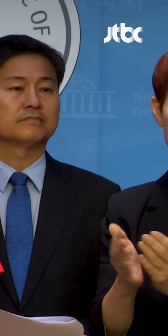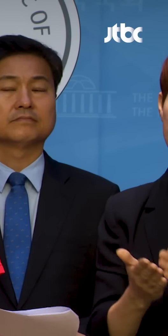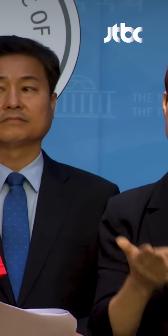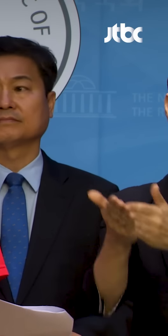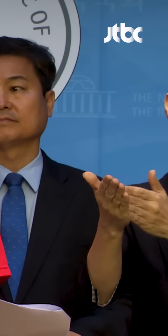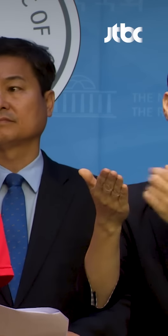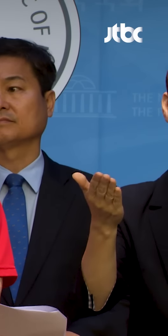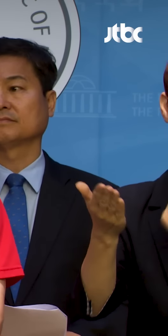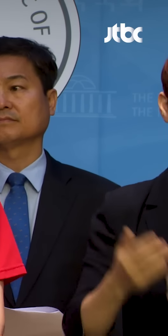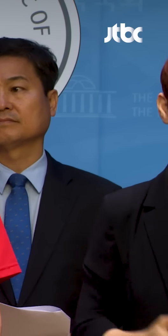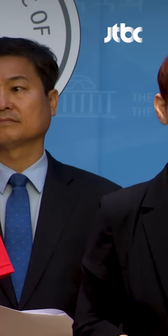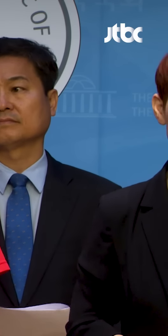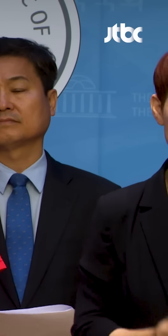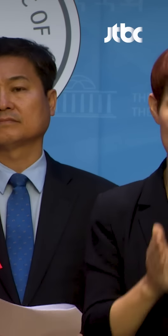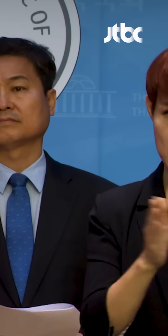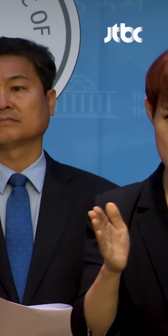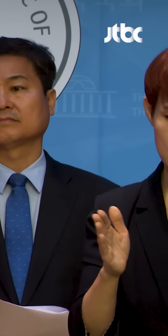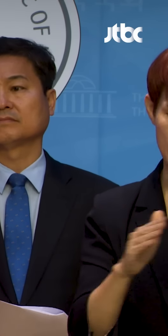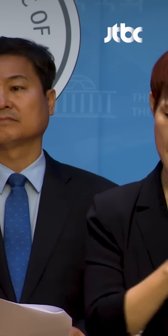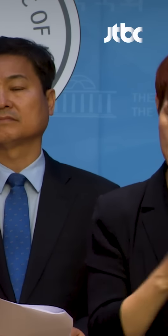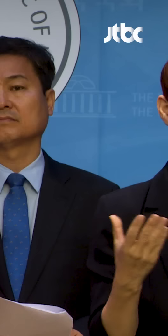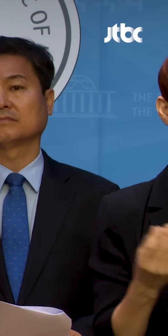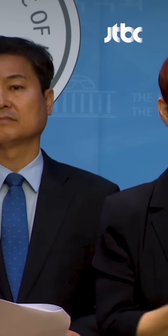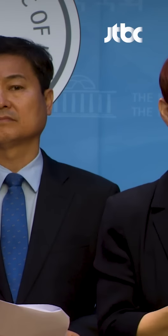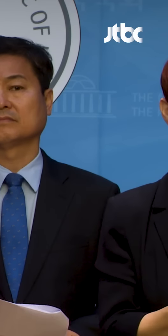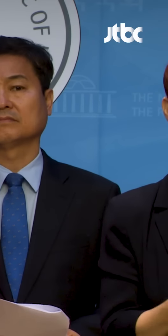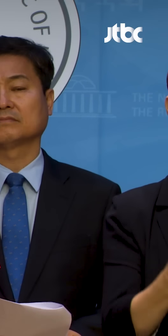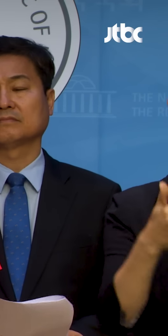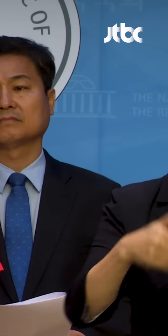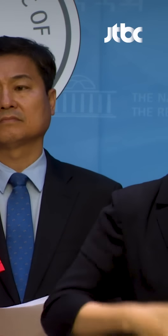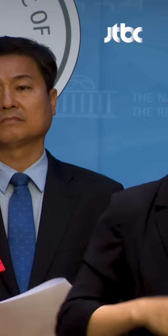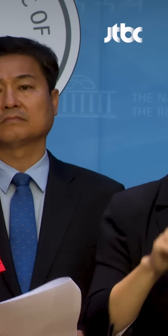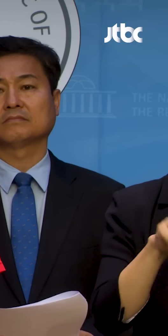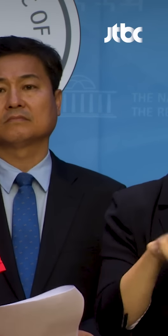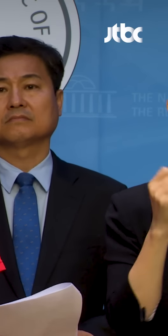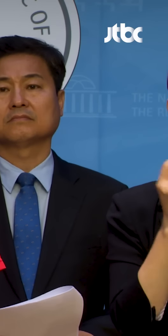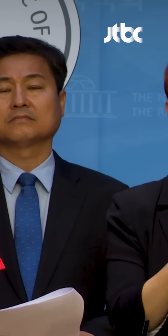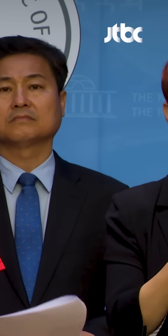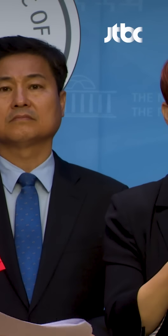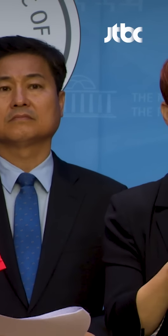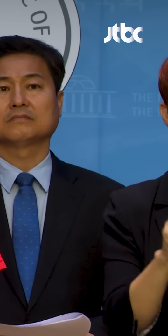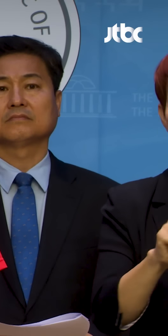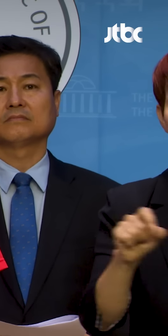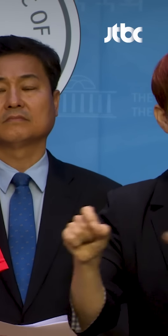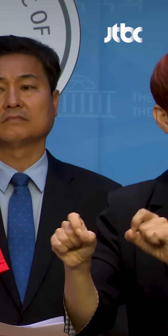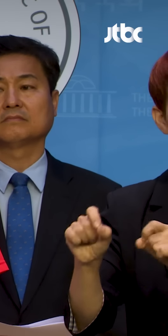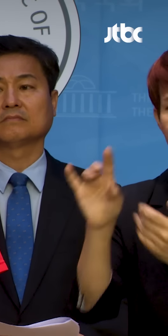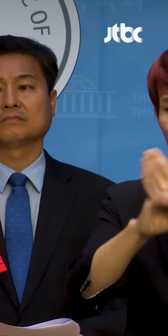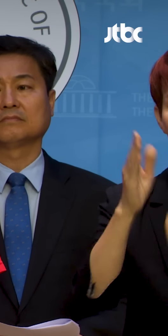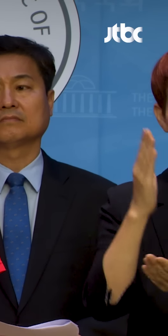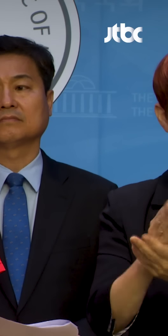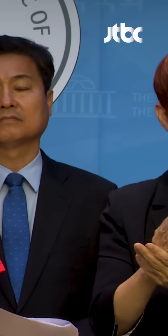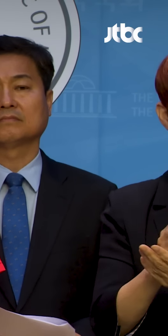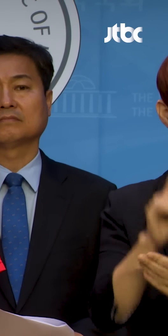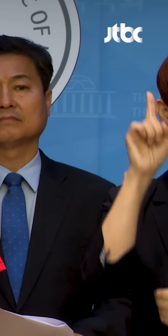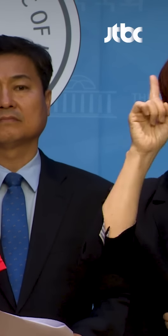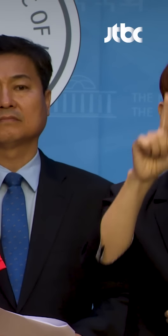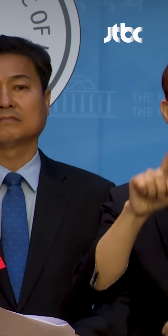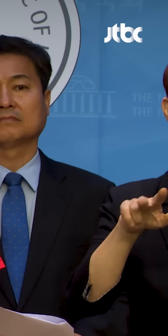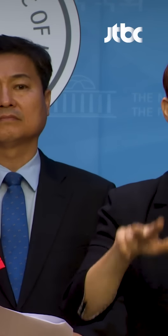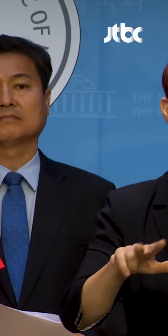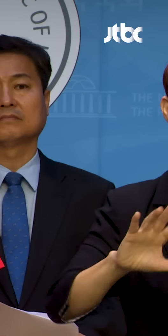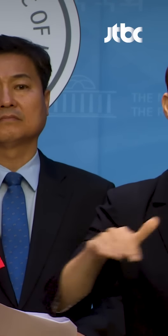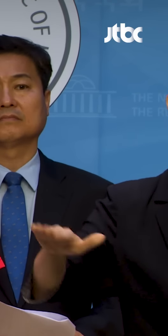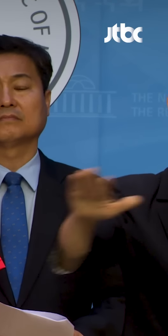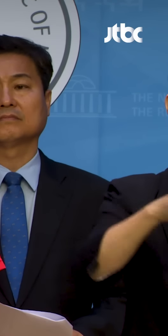촉구합니다. 준비는 저희가 다 해놨습니다. 필요한 시간도 지났습니다. 더 이상 미룰 핑계도 없습니다. 내일이라도 당장 대다수의